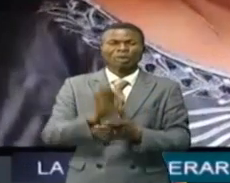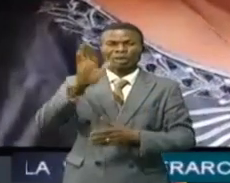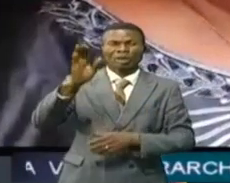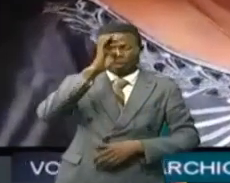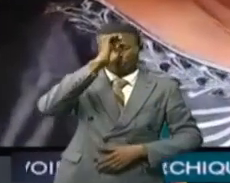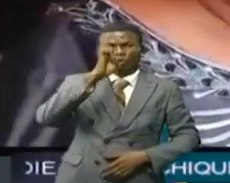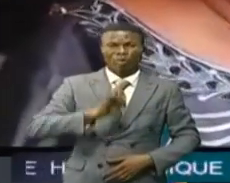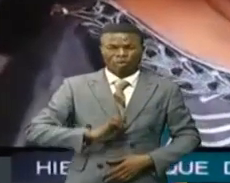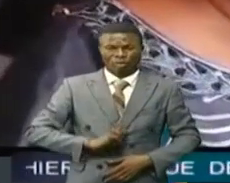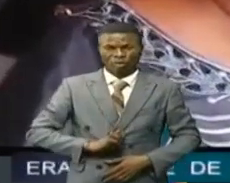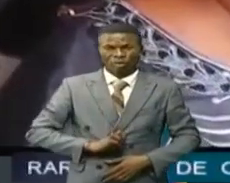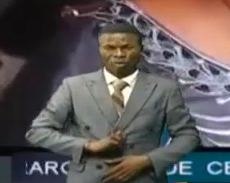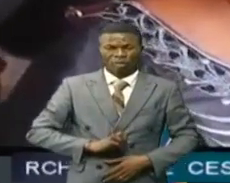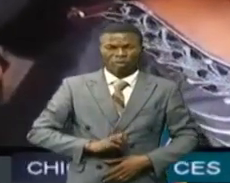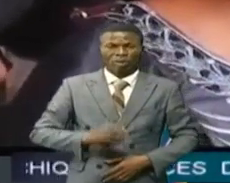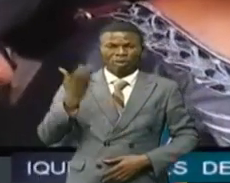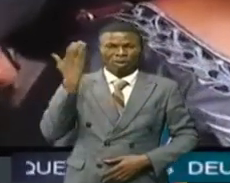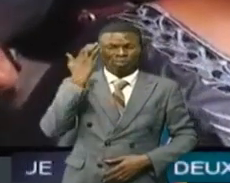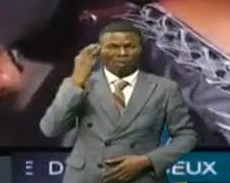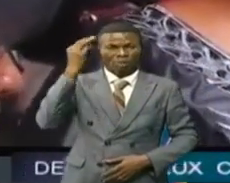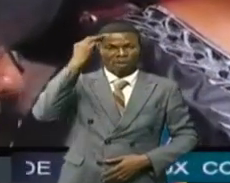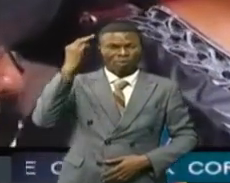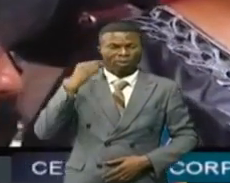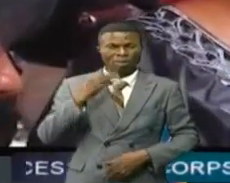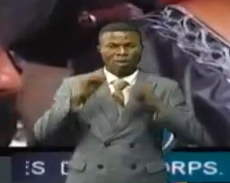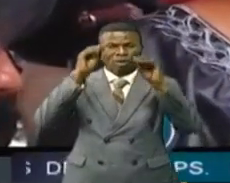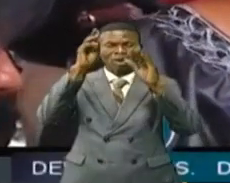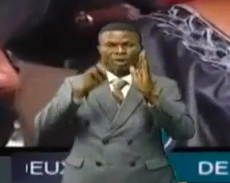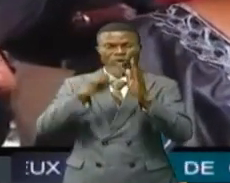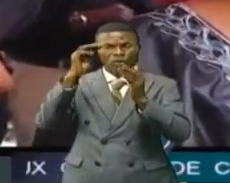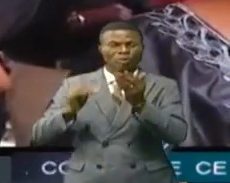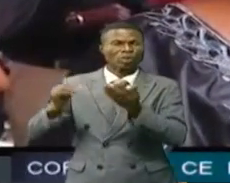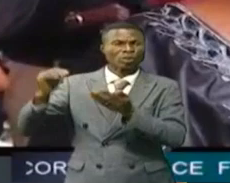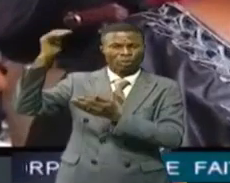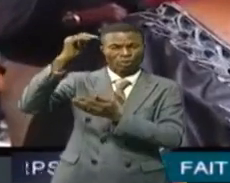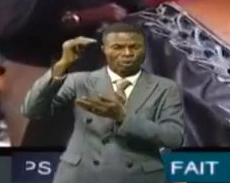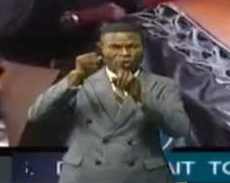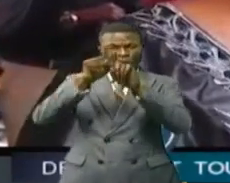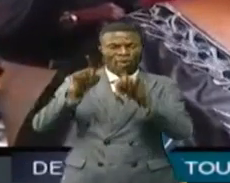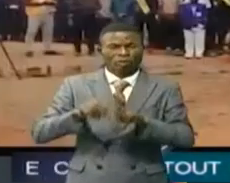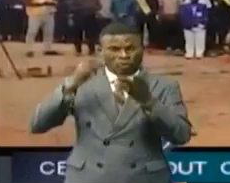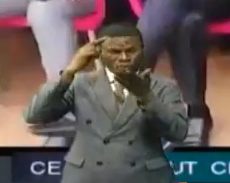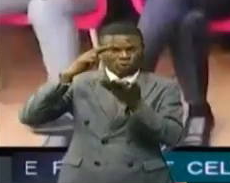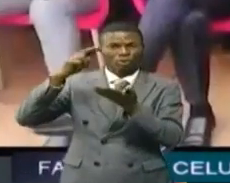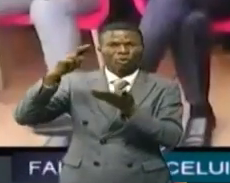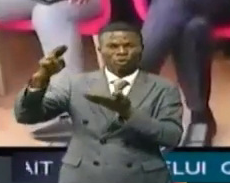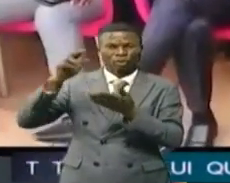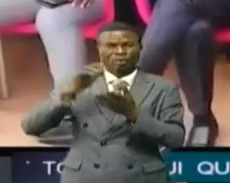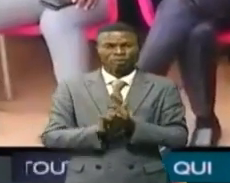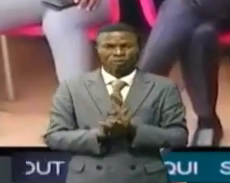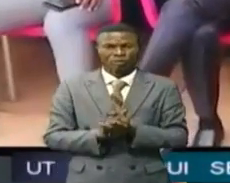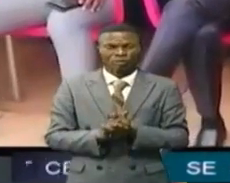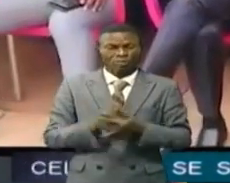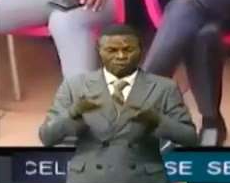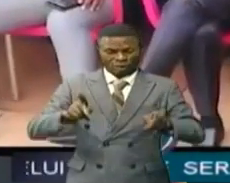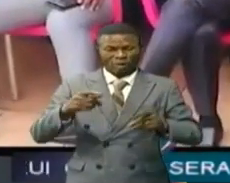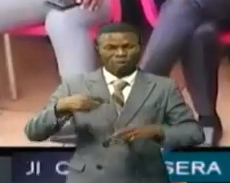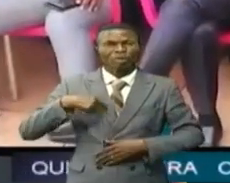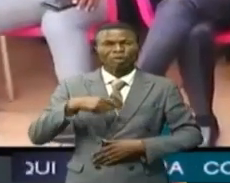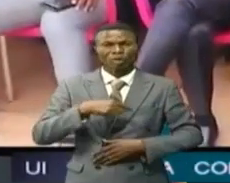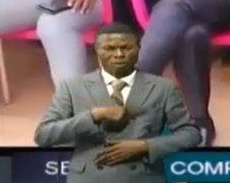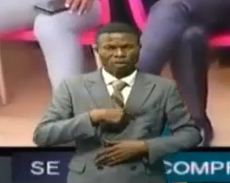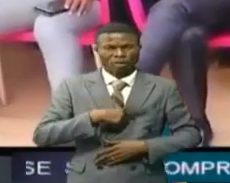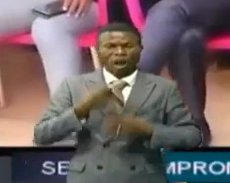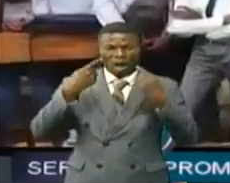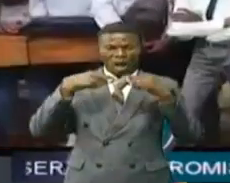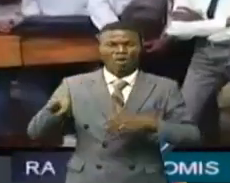excellence, monsieur le ministre de l'enseignement supérieur et universitaire. Qu'il nous soit permis de vous